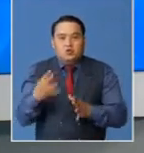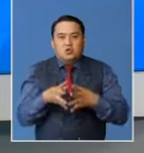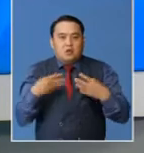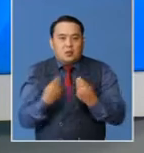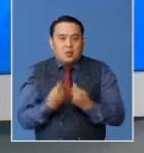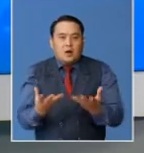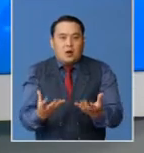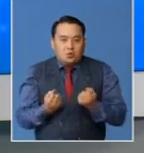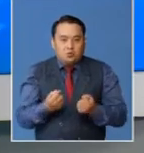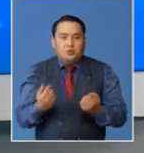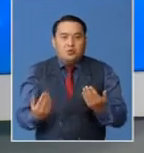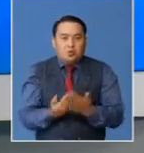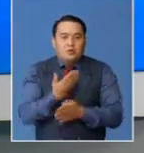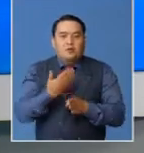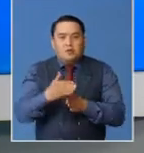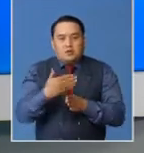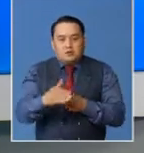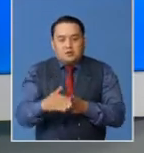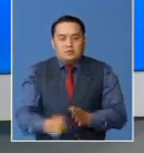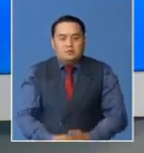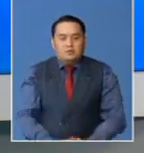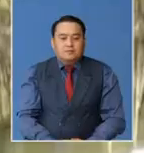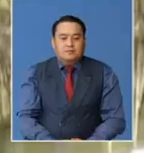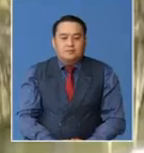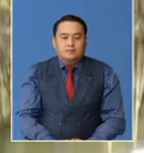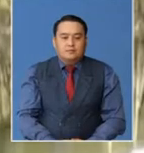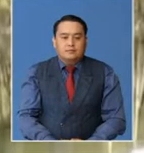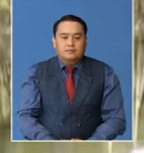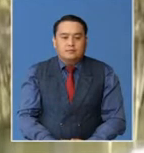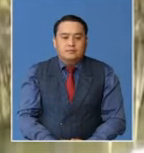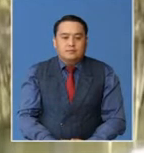семьи, уже получили доступные кредиты.